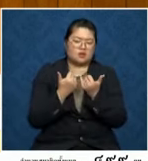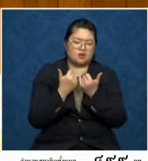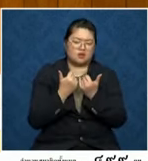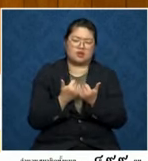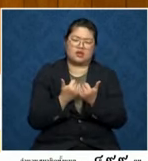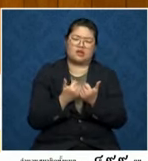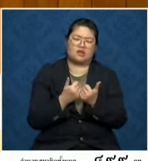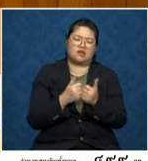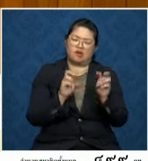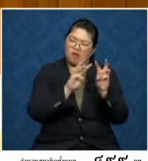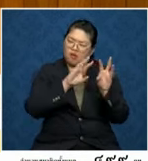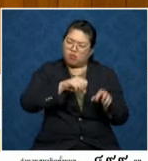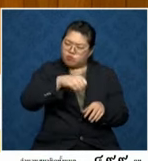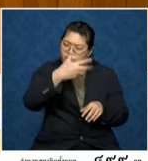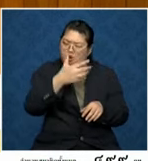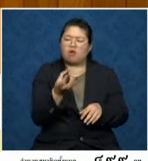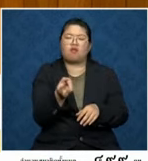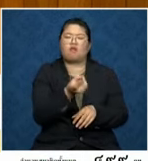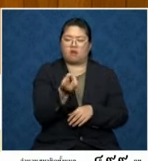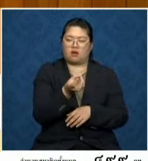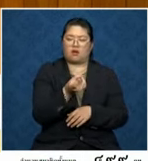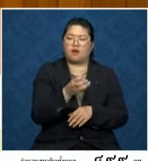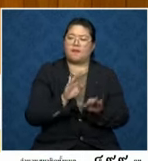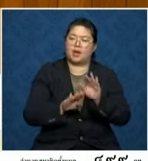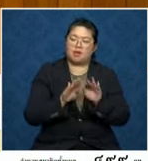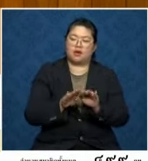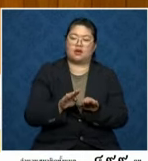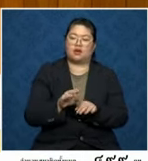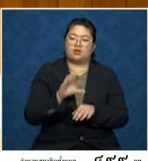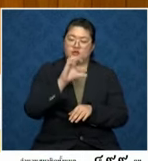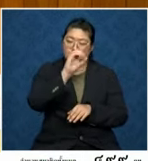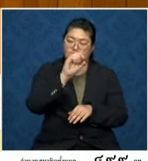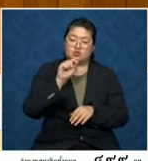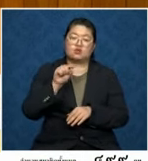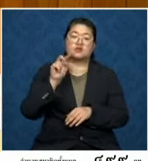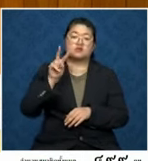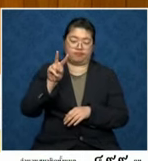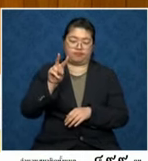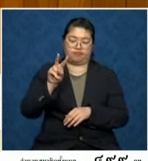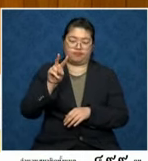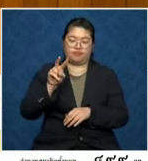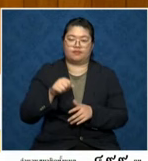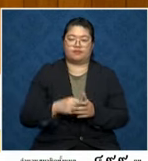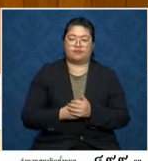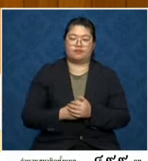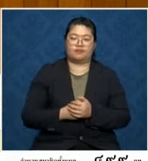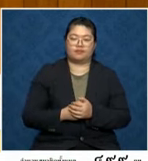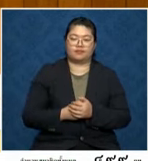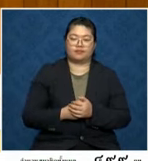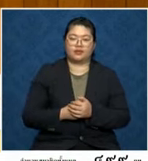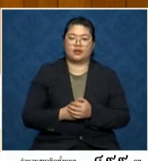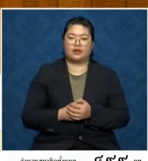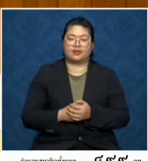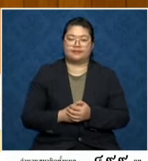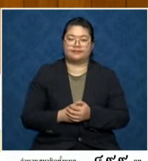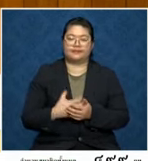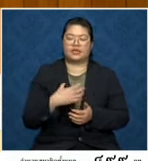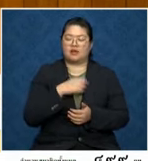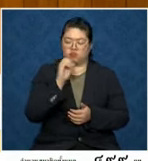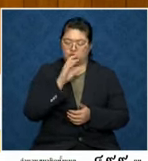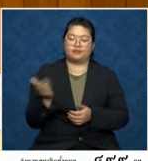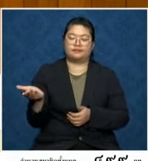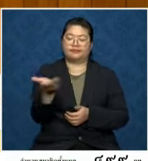ช้น้อยมากหรือใช้เพียงประมาณร้อยละ 0.2เท่านั้นนะครับอันนี้ก็อยากจะเรียนให้ท